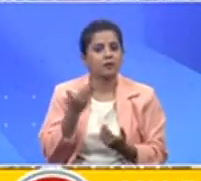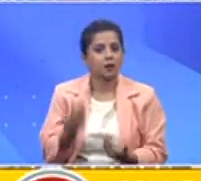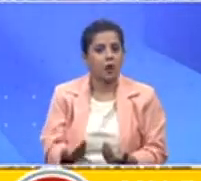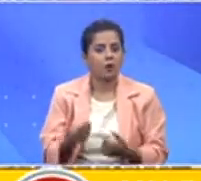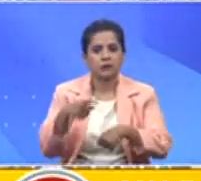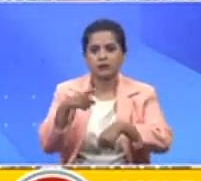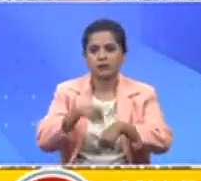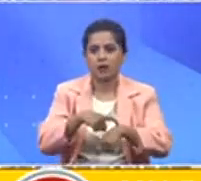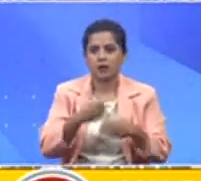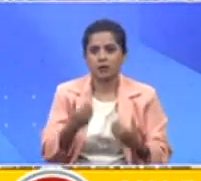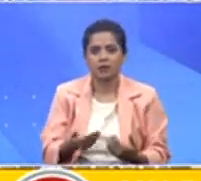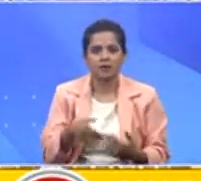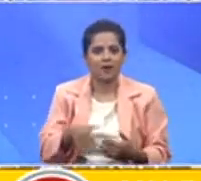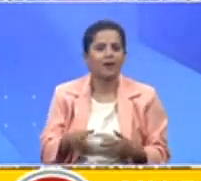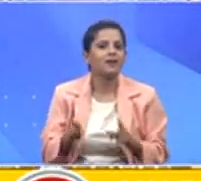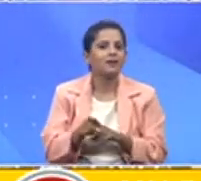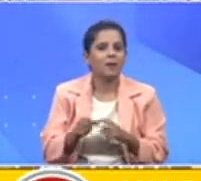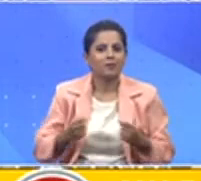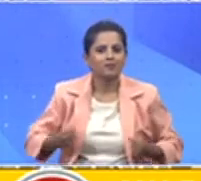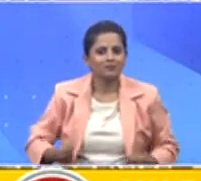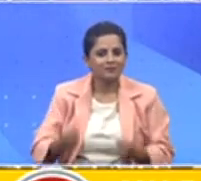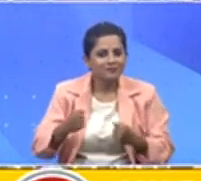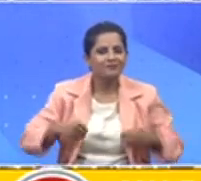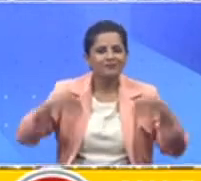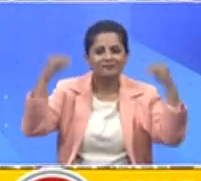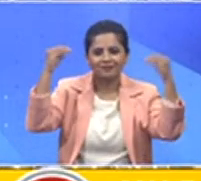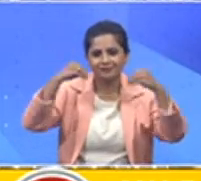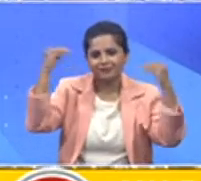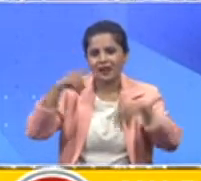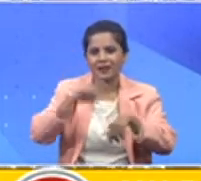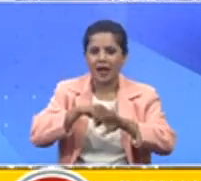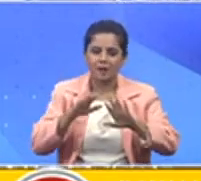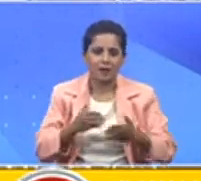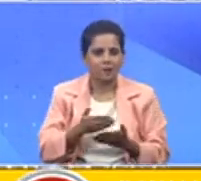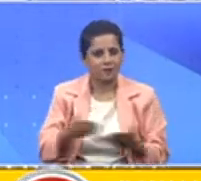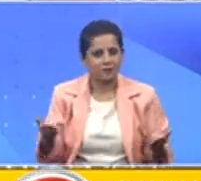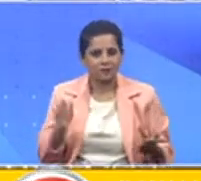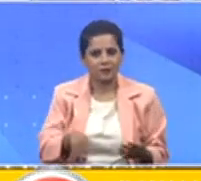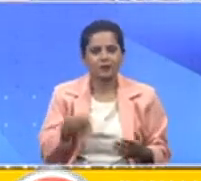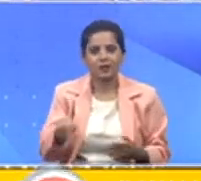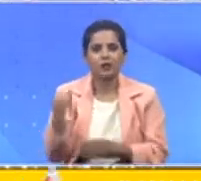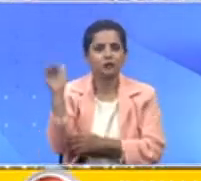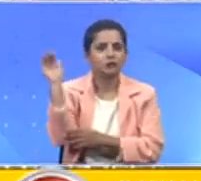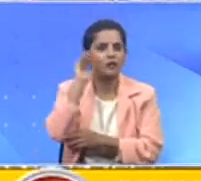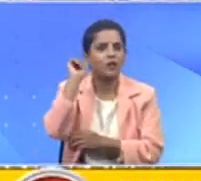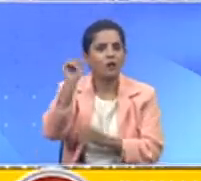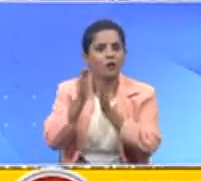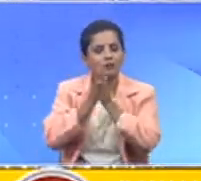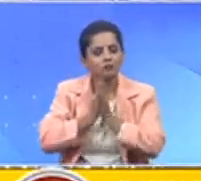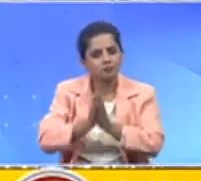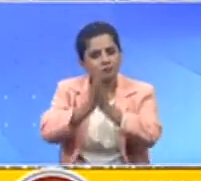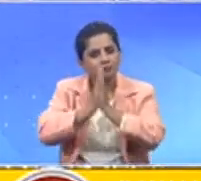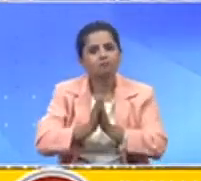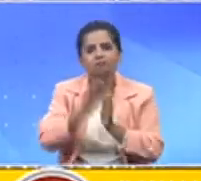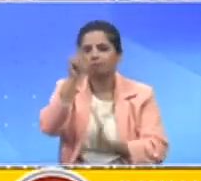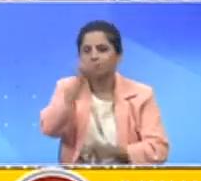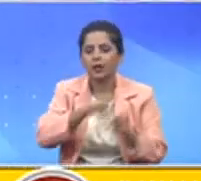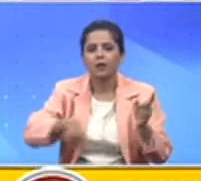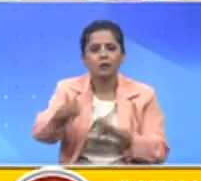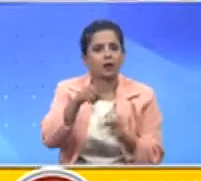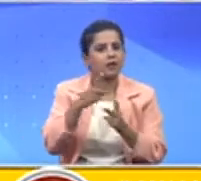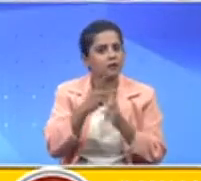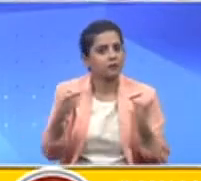सावन का पवित्र महिना चल रहा है सदासिव महदेव की साधना आरात्ना के साथ ही